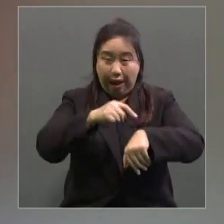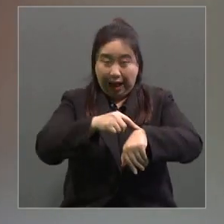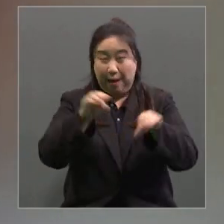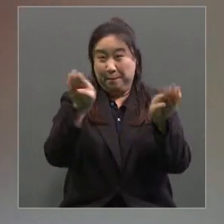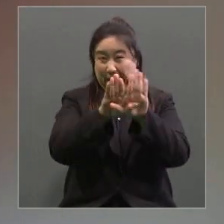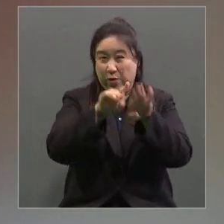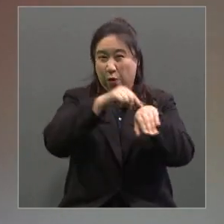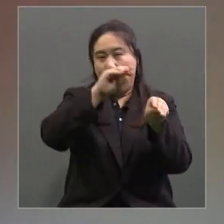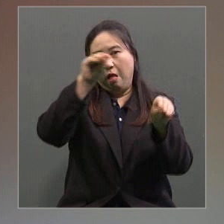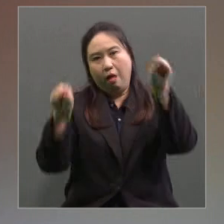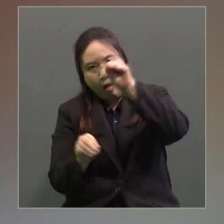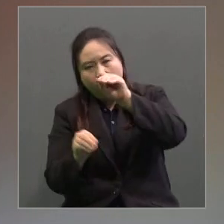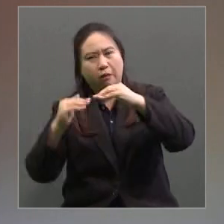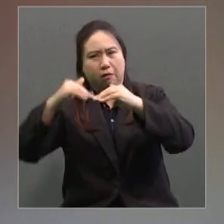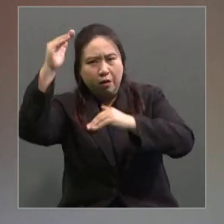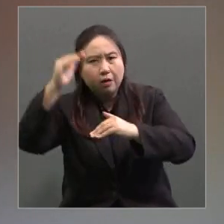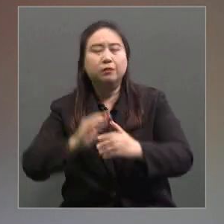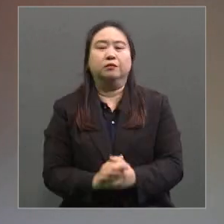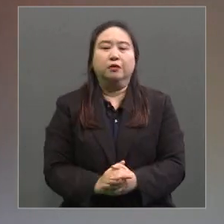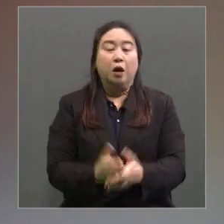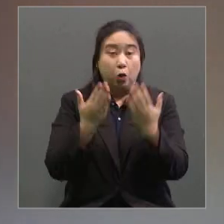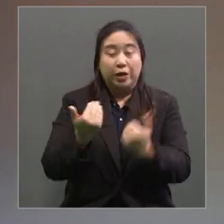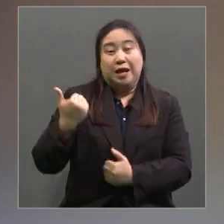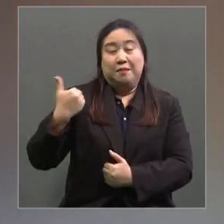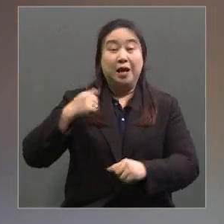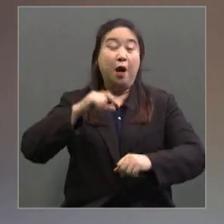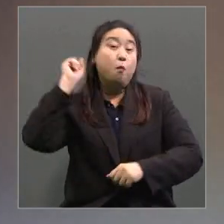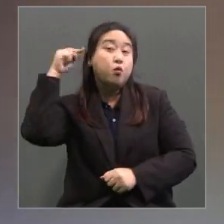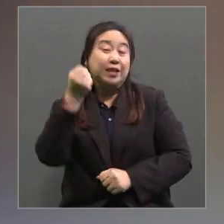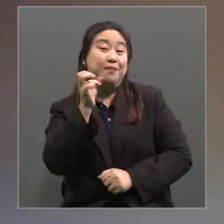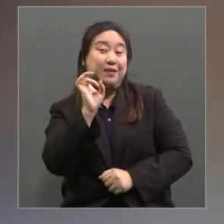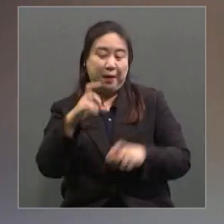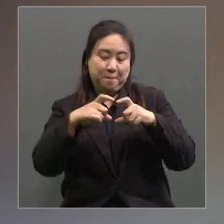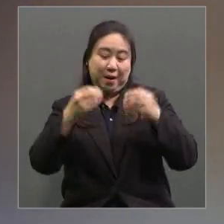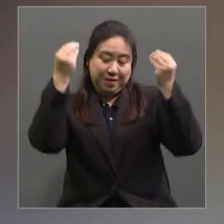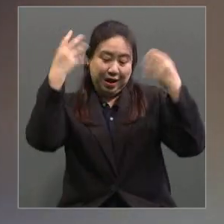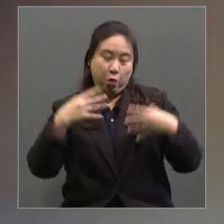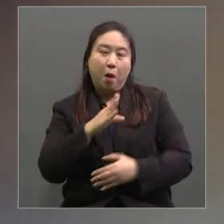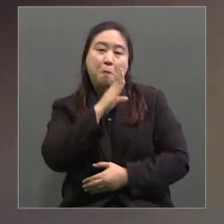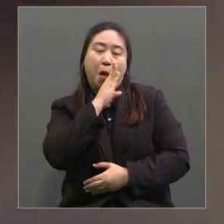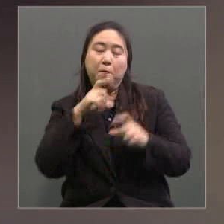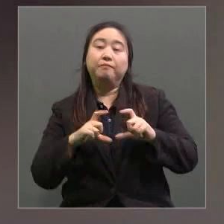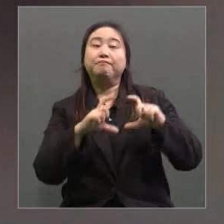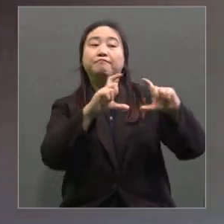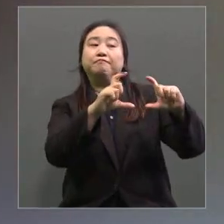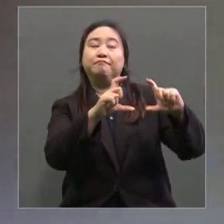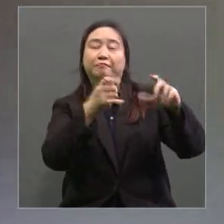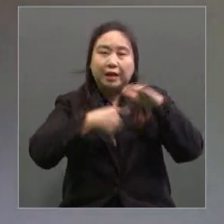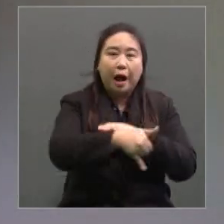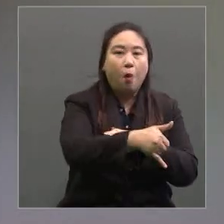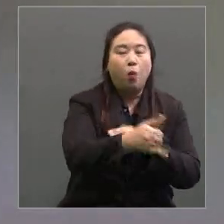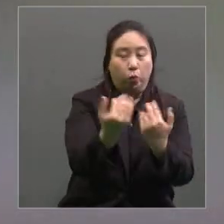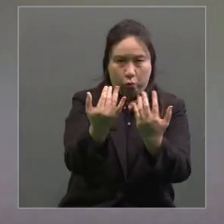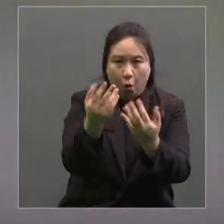าส่วนประเด็นที่ว่าเยาวชนเนี่ยมีการใช้บัตรประชาชนปลอมเพื่อเข้าไปในสถานบริการอันนี้ตำรวจบอกว่าคงจะต้องต